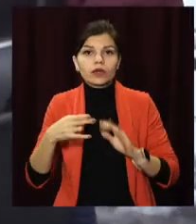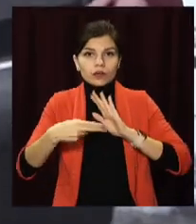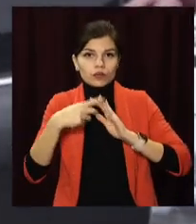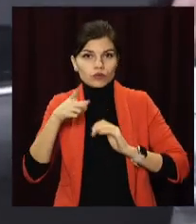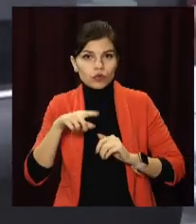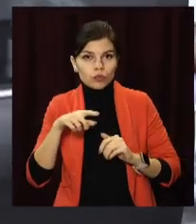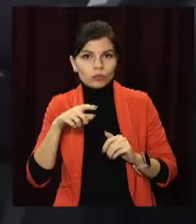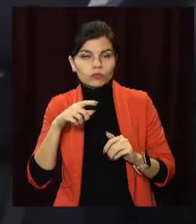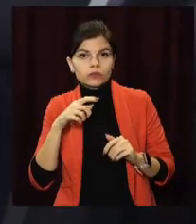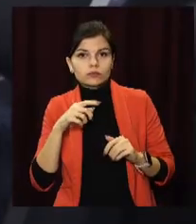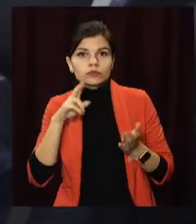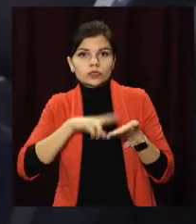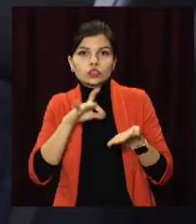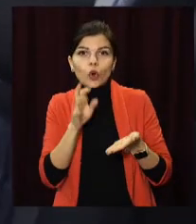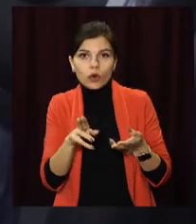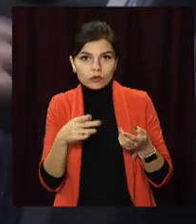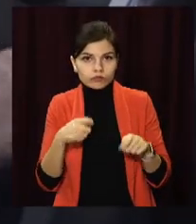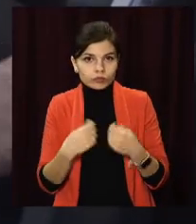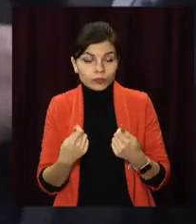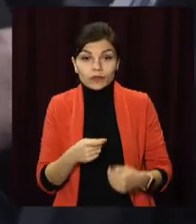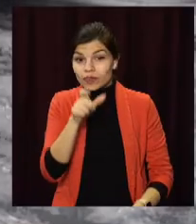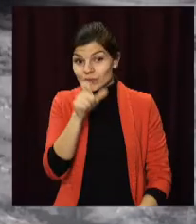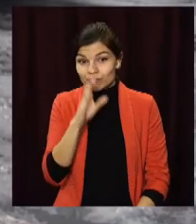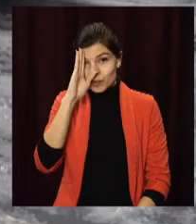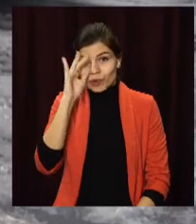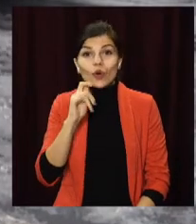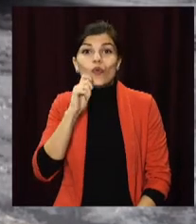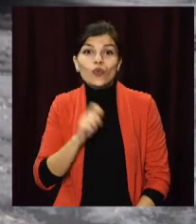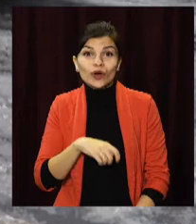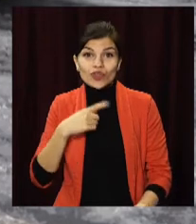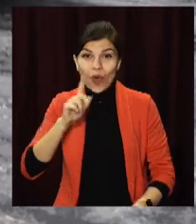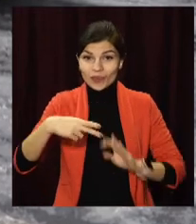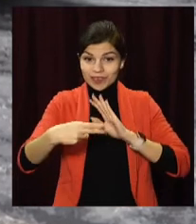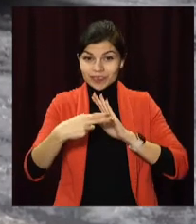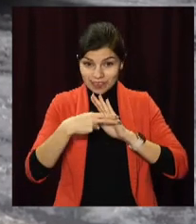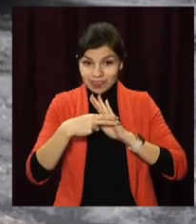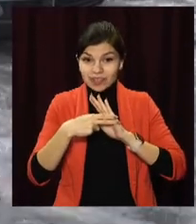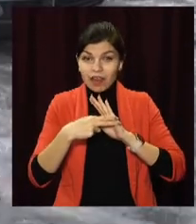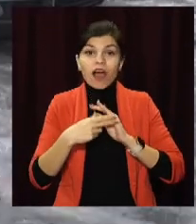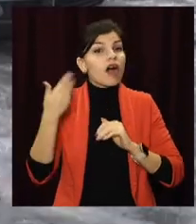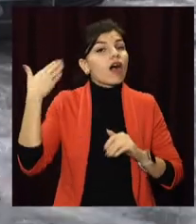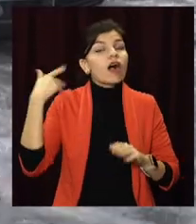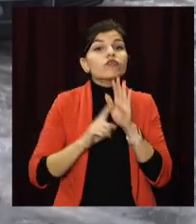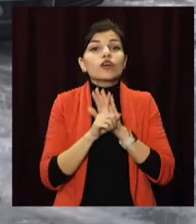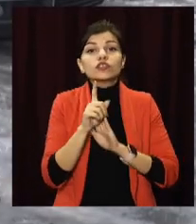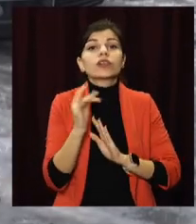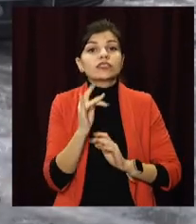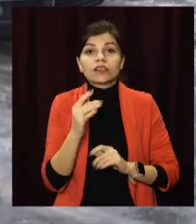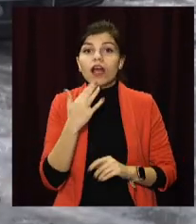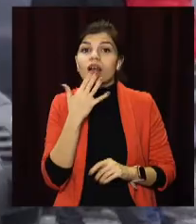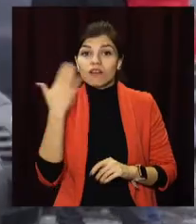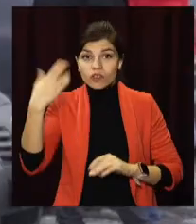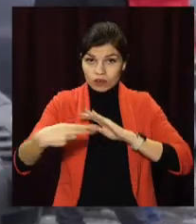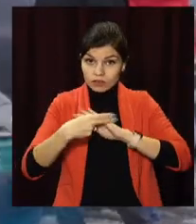Це зараз Сергій Сенчишин їздить на автівці із українськими номерами. Але, каже, починати довелося із